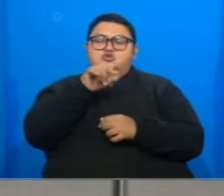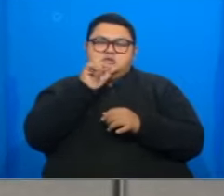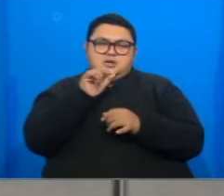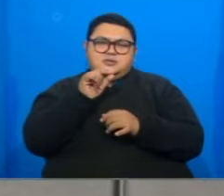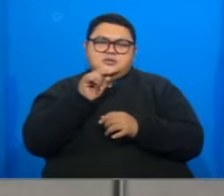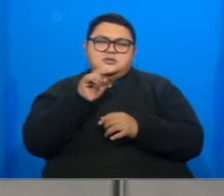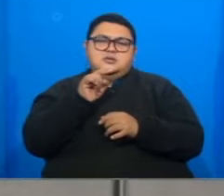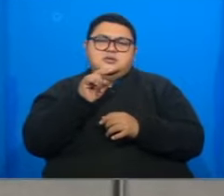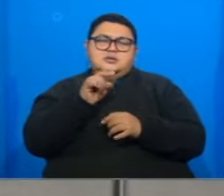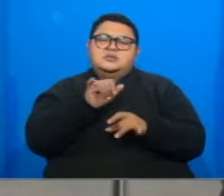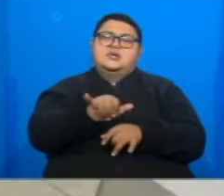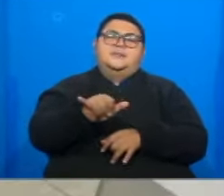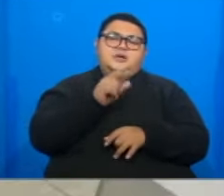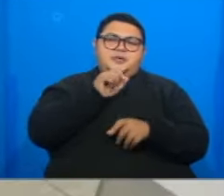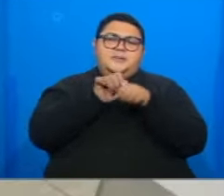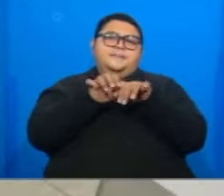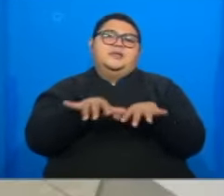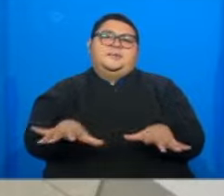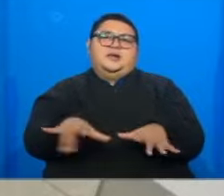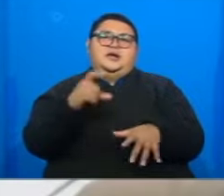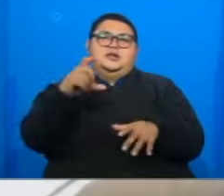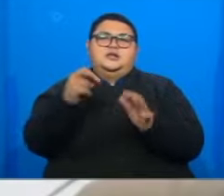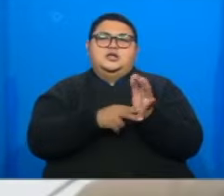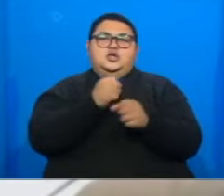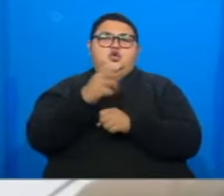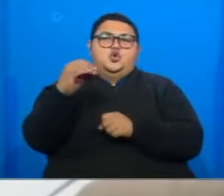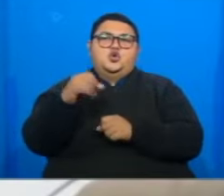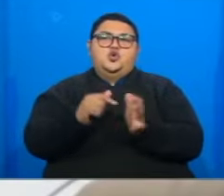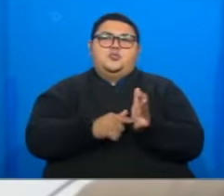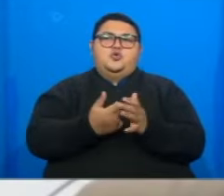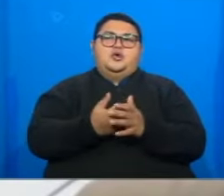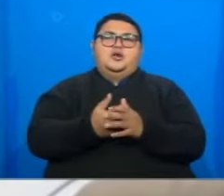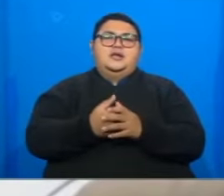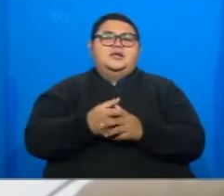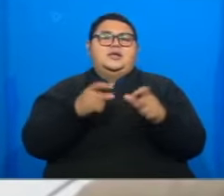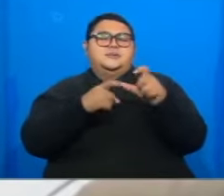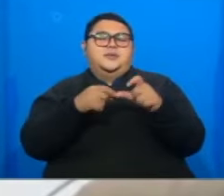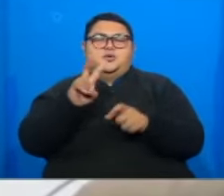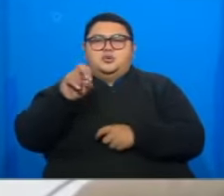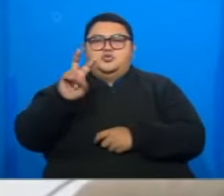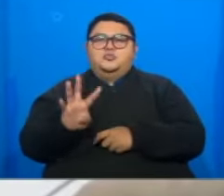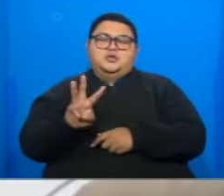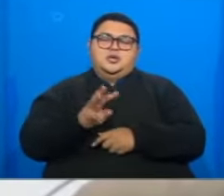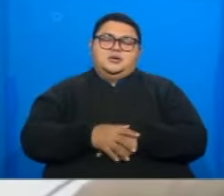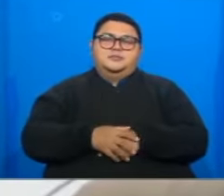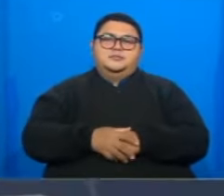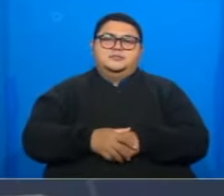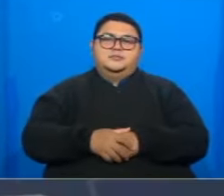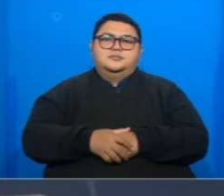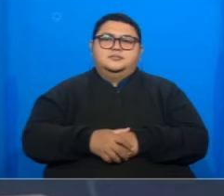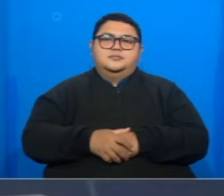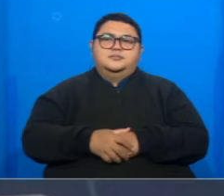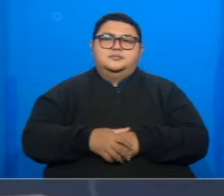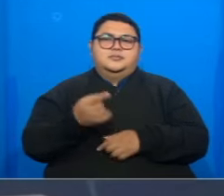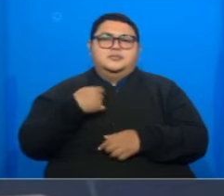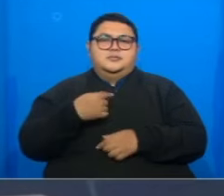virus yang sama dengan wabah yang merebak di Republik Demokratik Kongo sejak September 2023. Vi har också